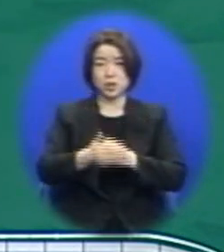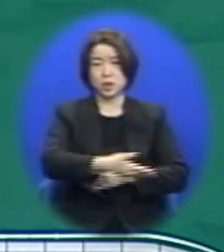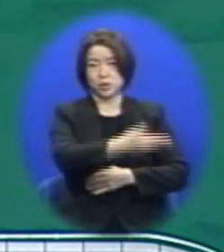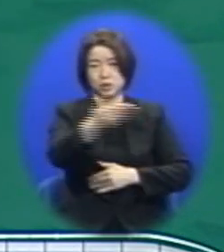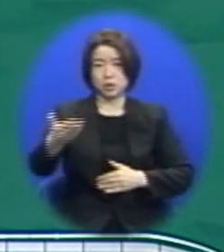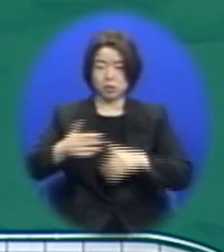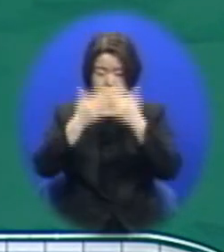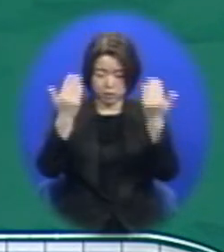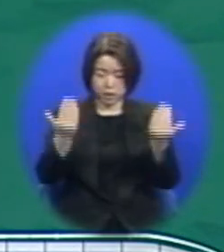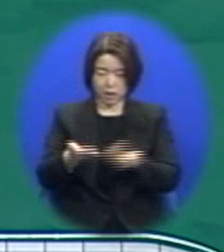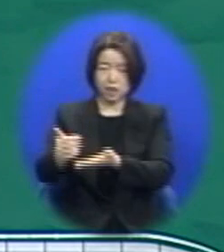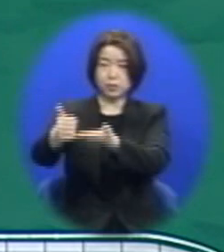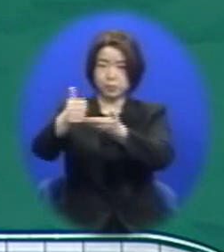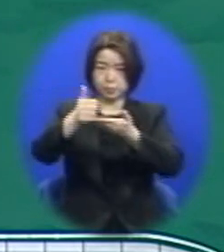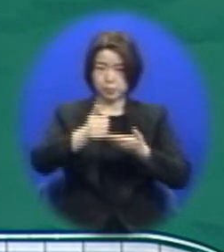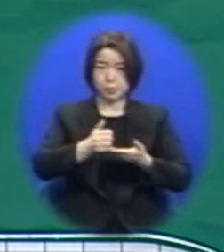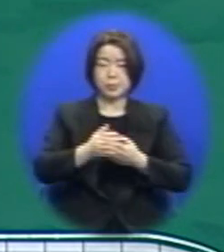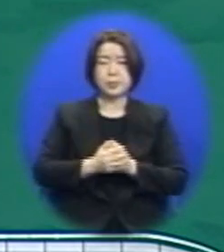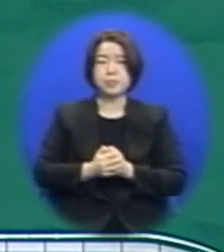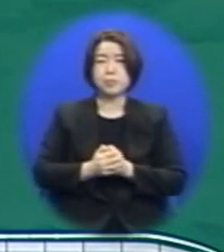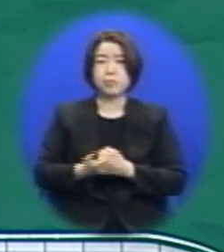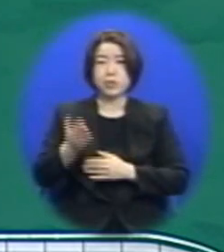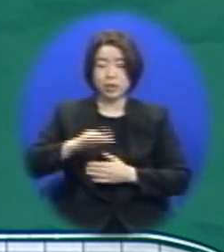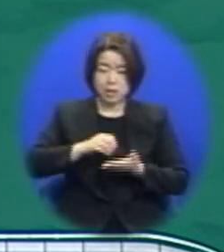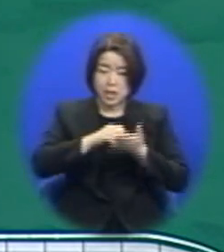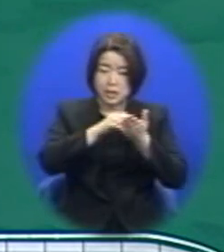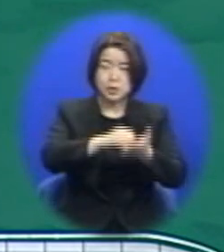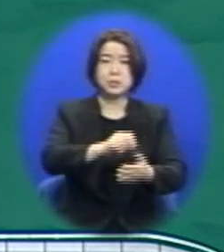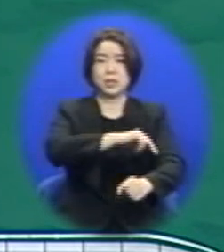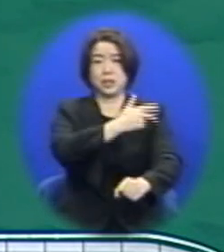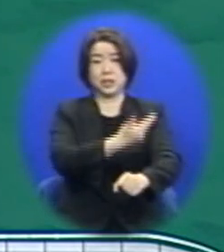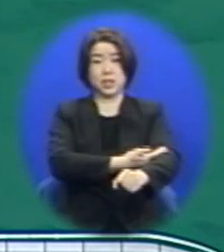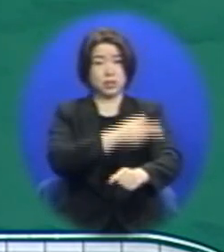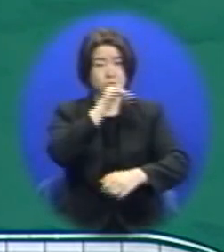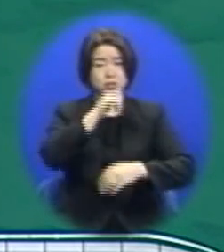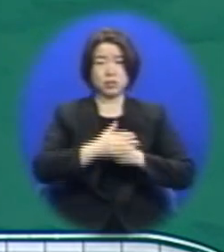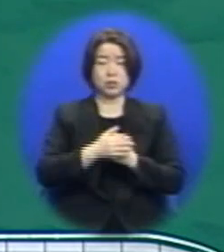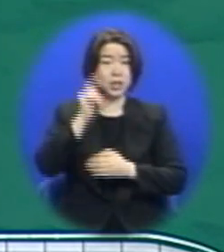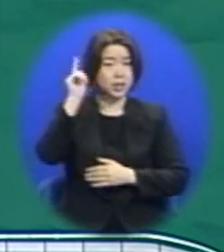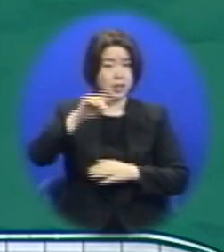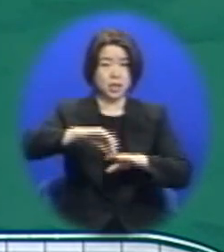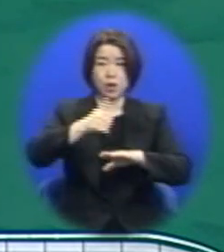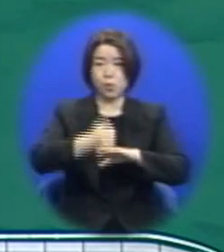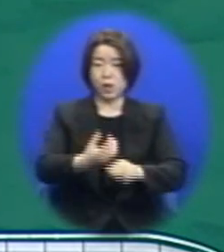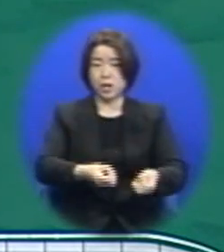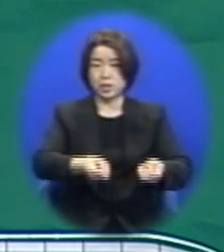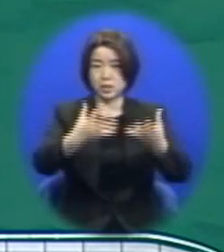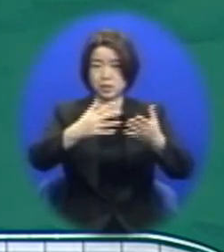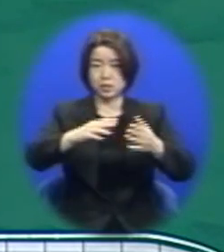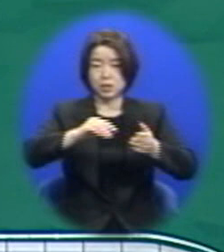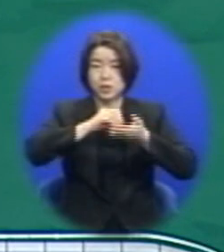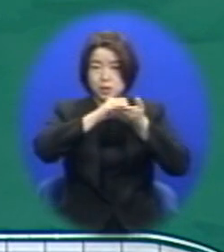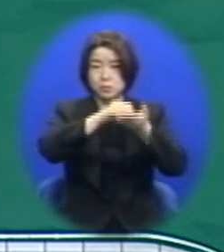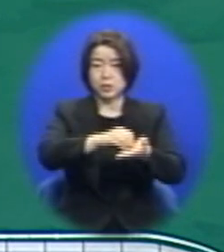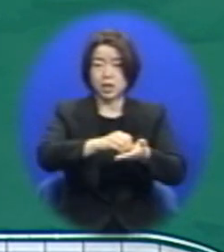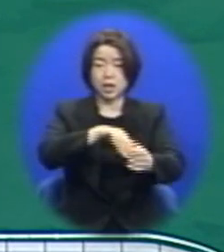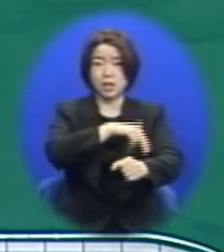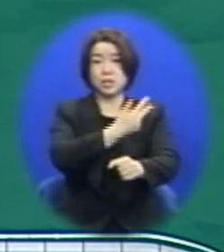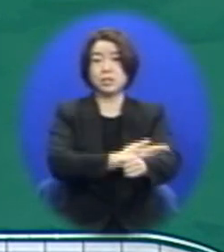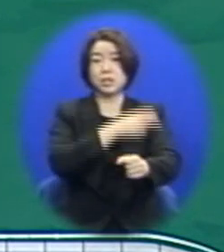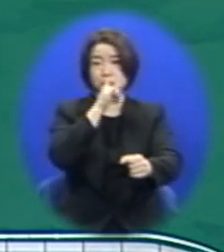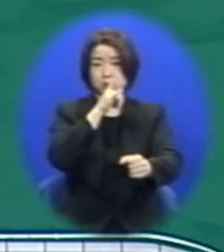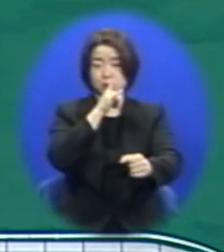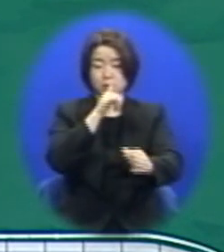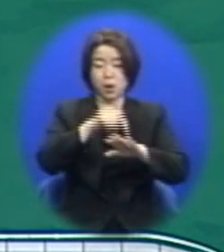초청합니다. 그러나 입장 자격이 있어요. 내일 왕의 잔치에 참여할 입장 자격.